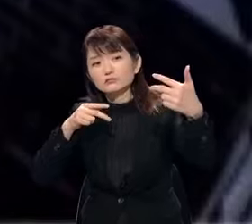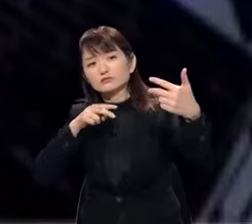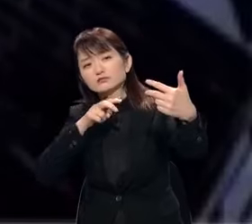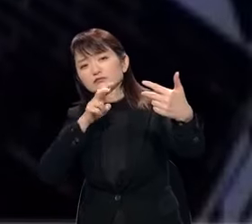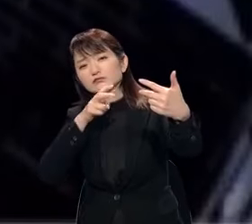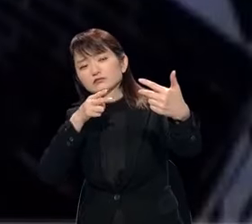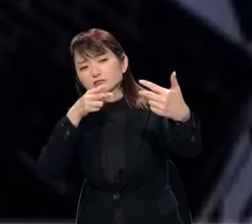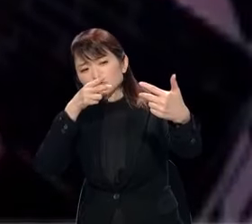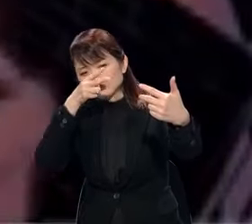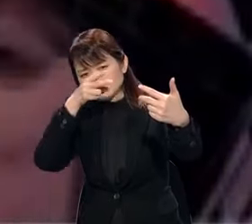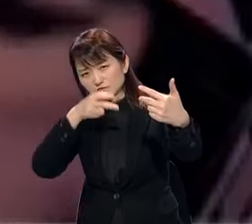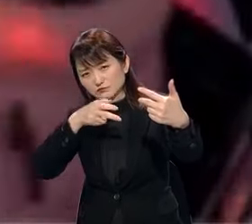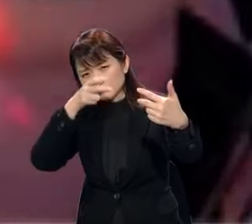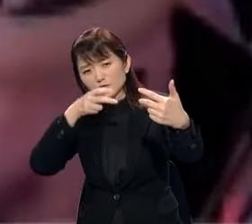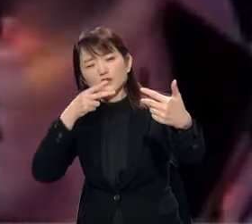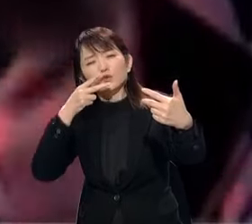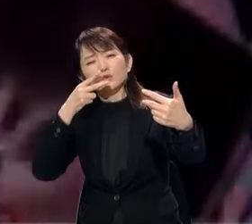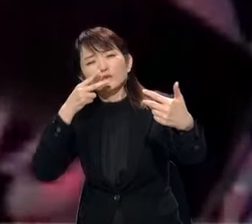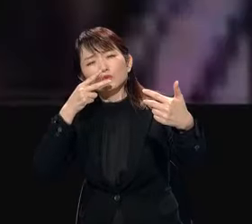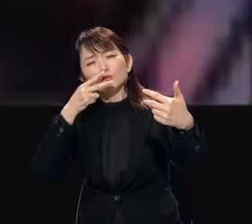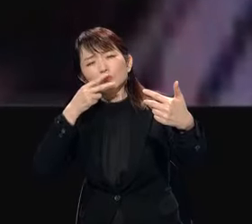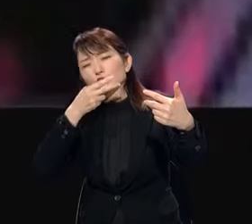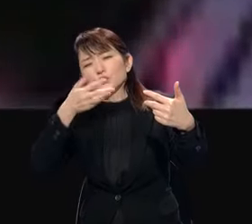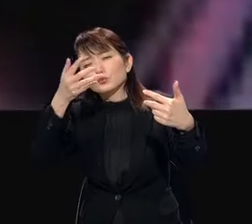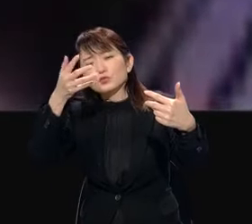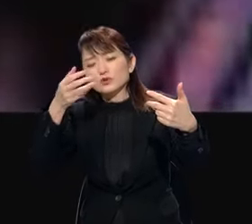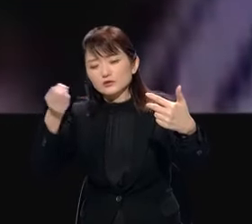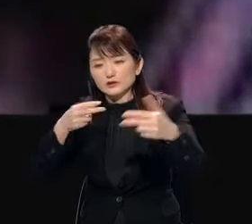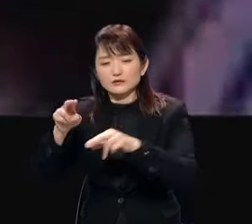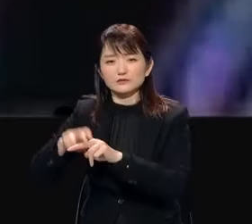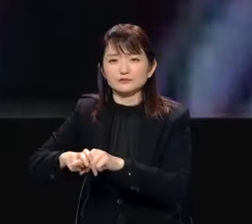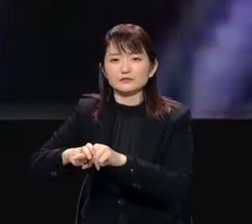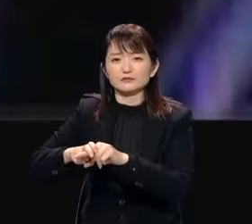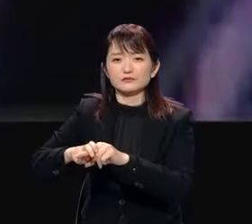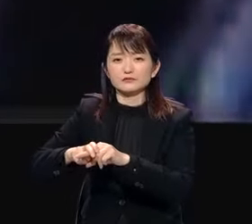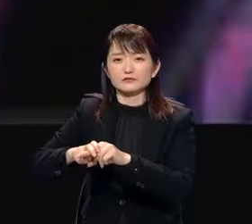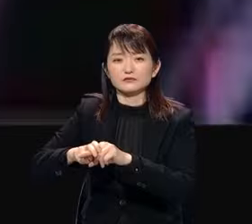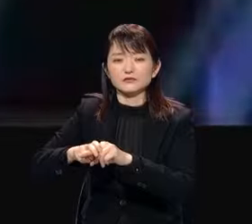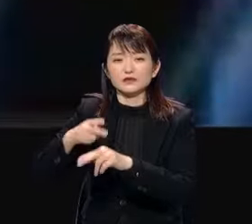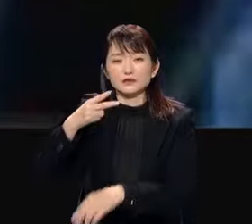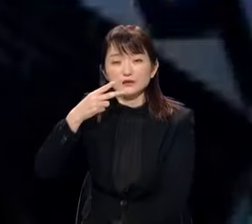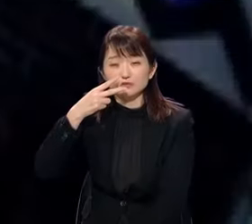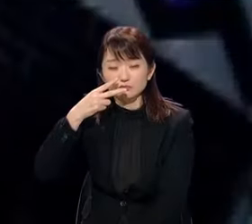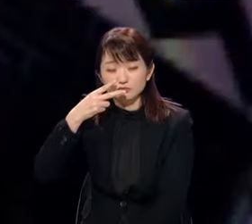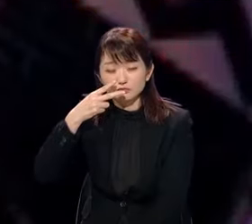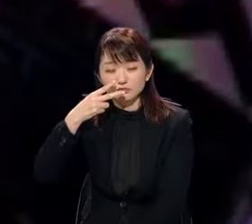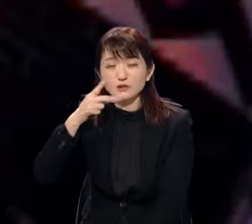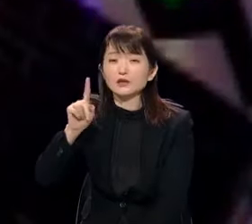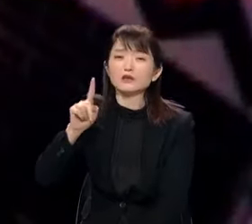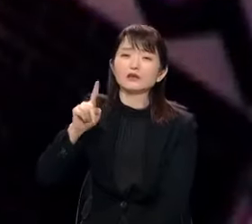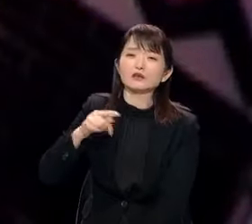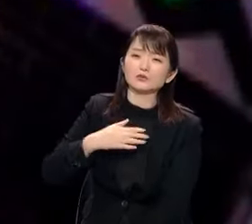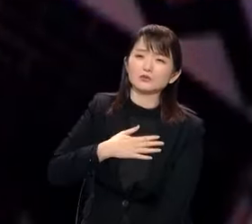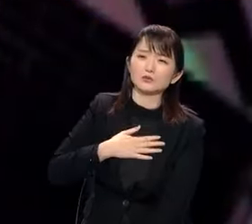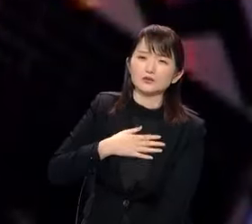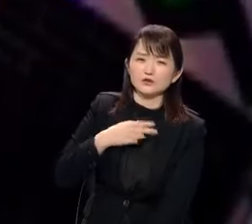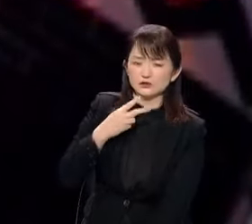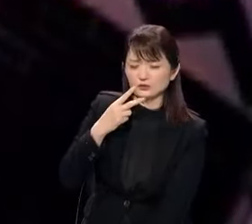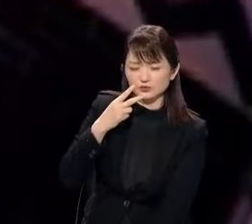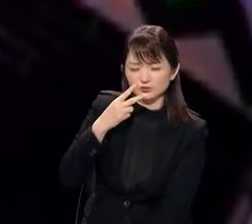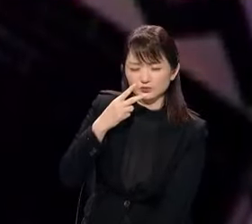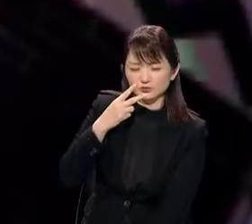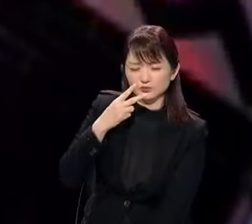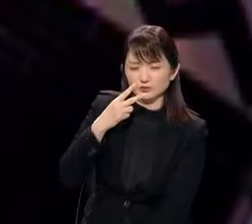저렇게 쳐다보면서 후 하면서 다시 자리에 앉습니다. 그렇게 한참을 피우다가 오늘 담배 땡긴